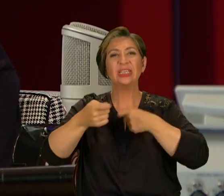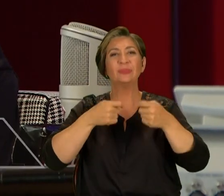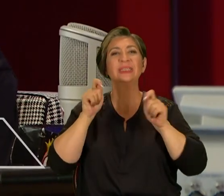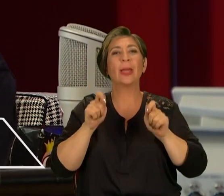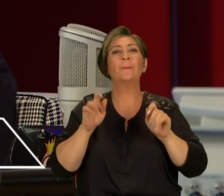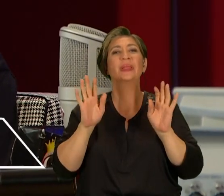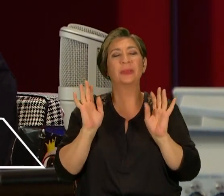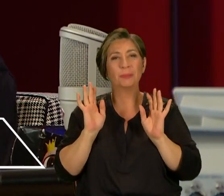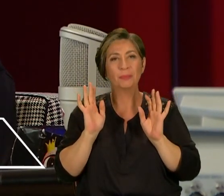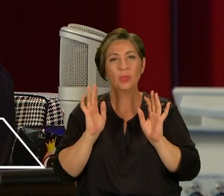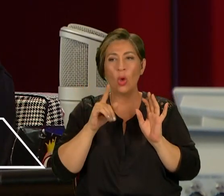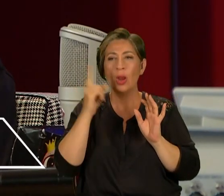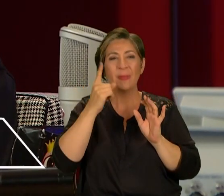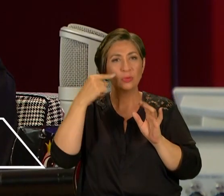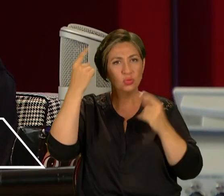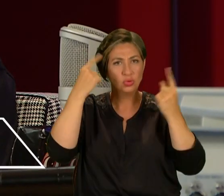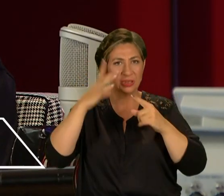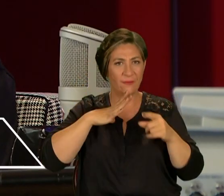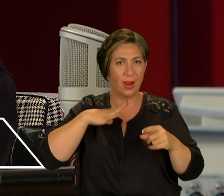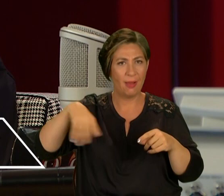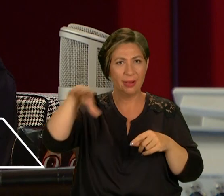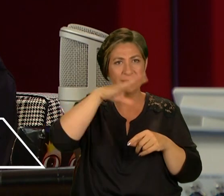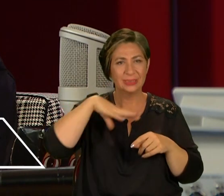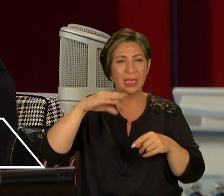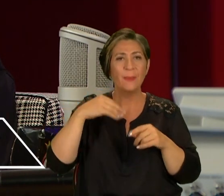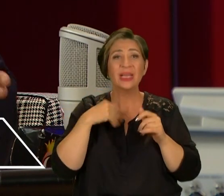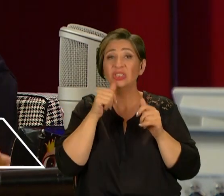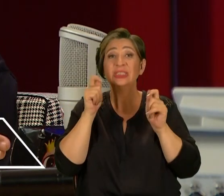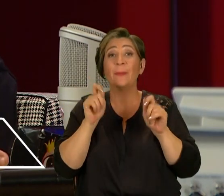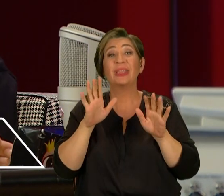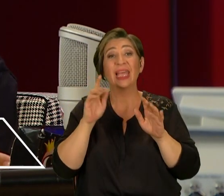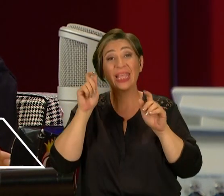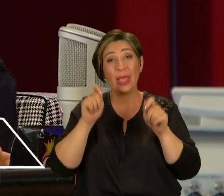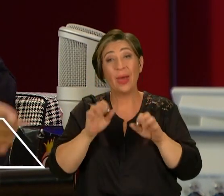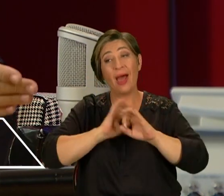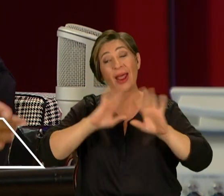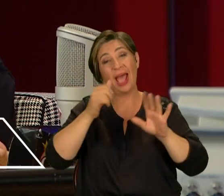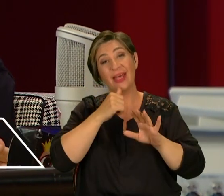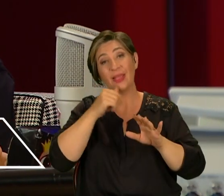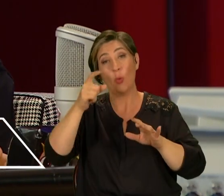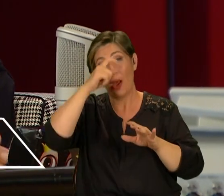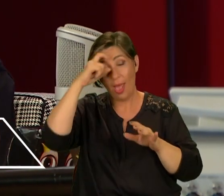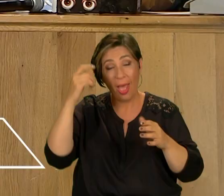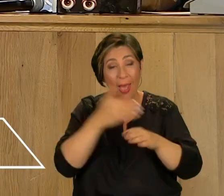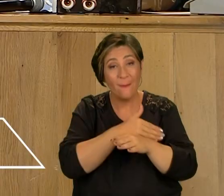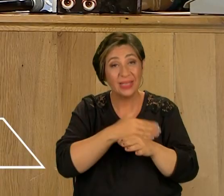yapmadım. Öyle bir algı var tabii oluştu. Evet. Hiç yapmadım. Onu yapan harika adamlar var. O çok emek